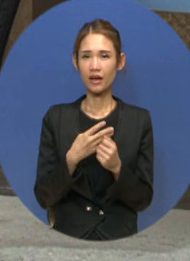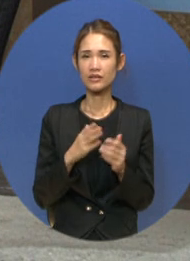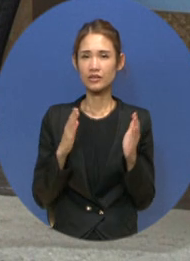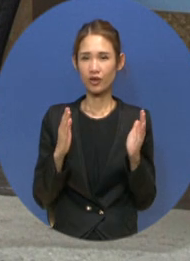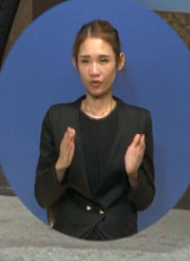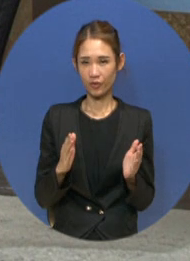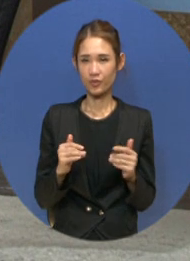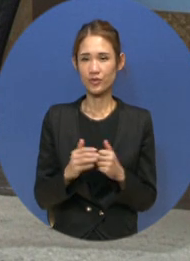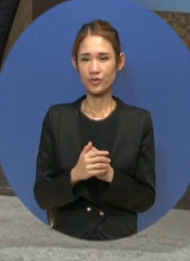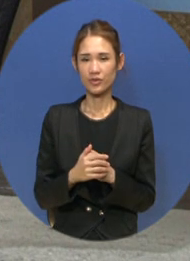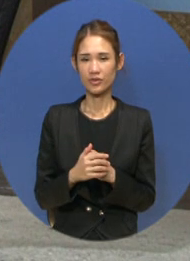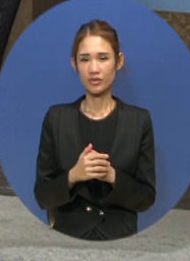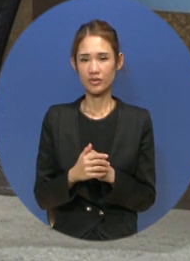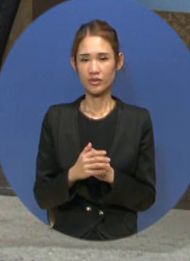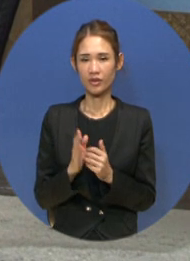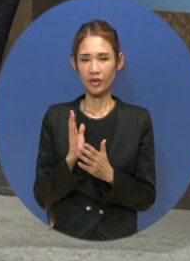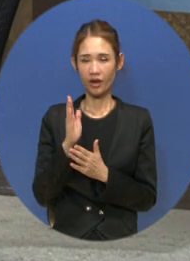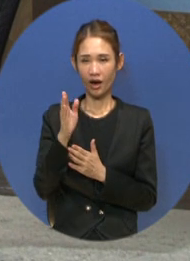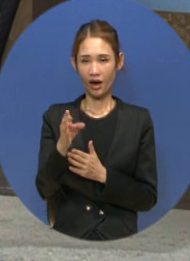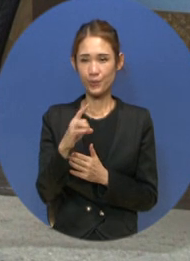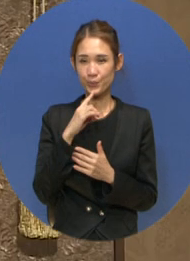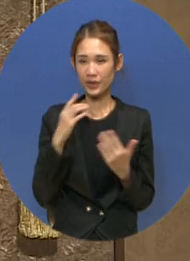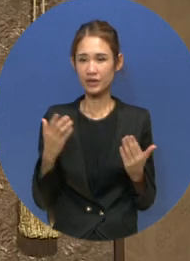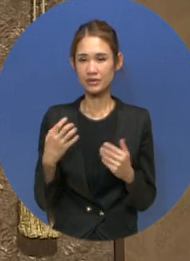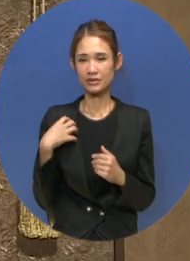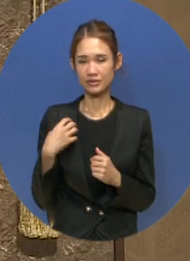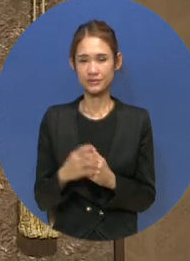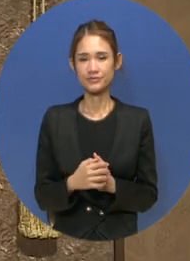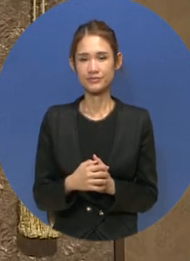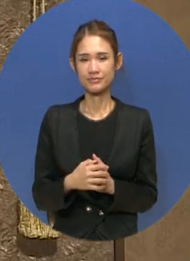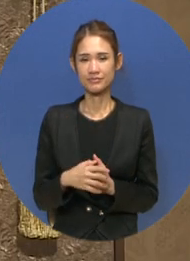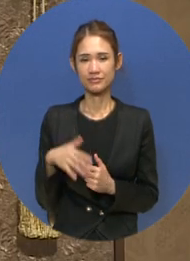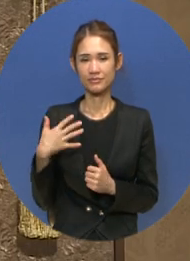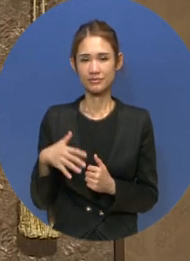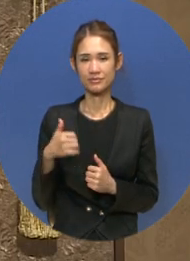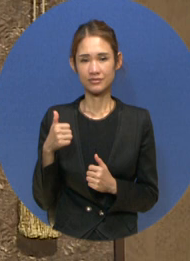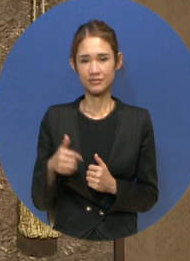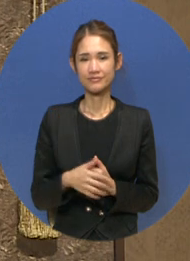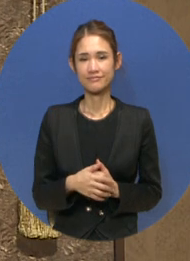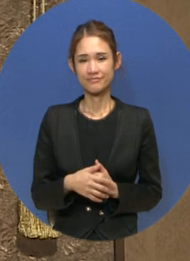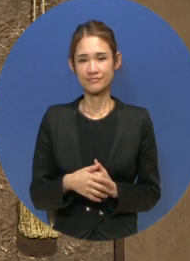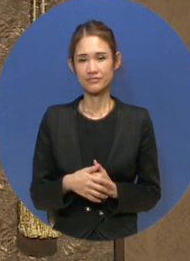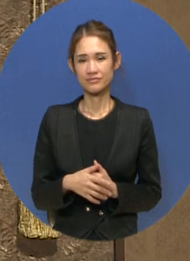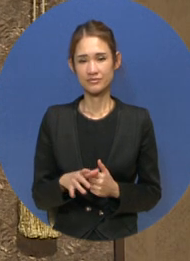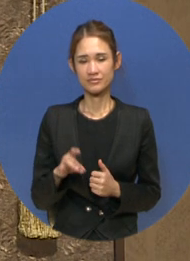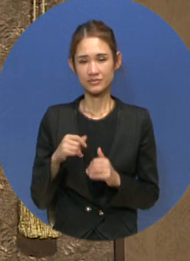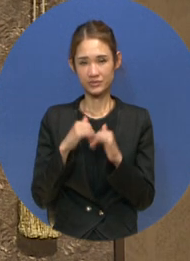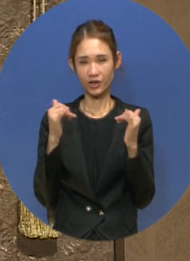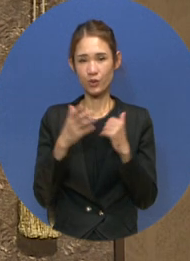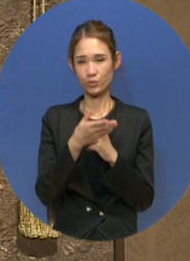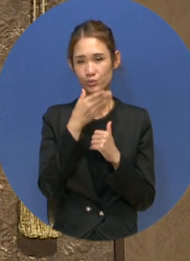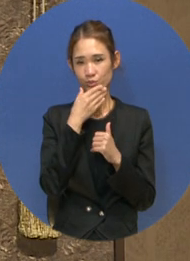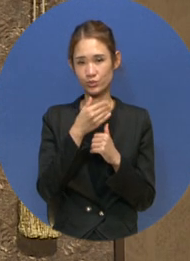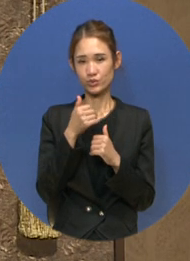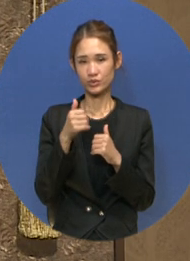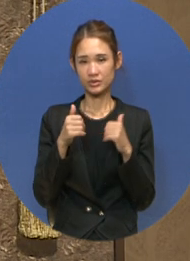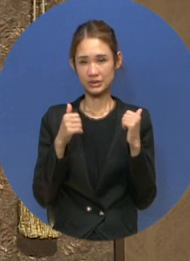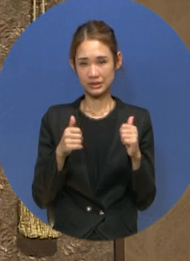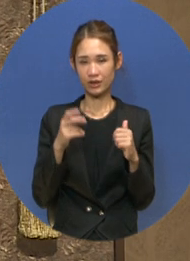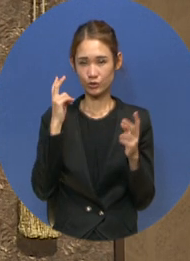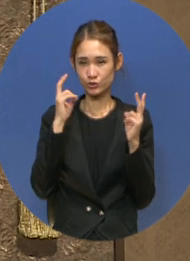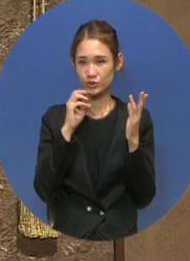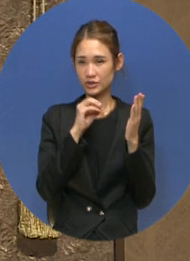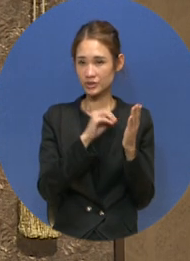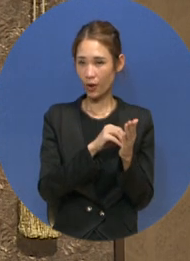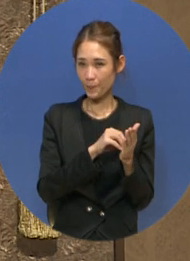한 분야만 계속 일을 했는데요. 대단하십니다. 처음에 그 사회복지사로 처음 취업이